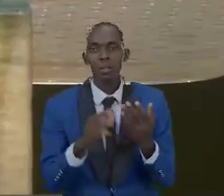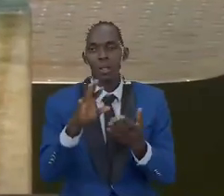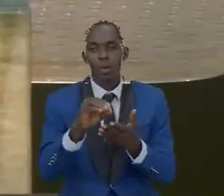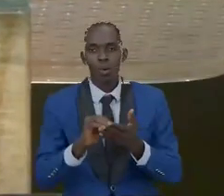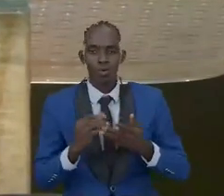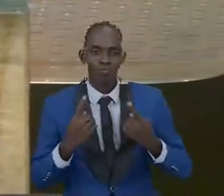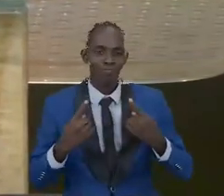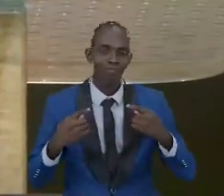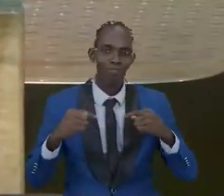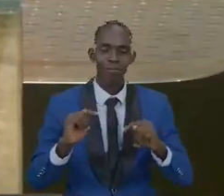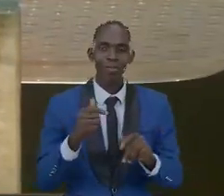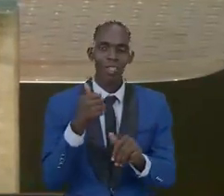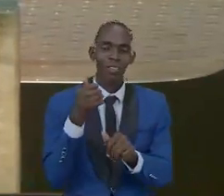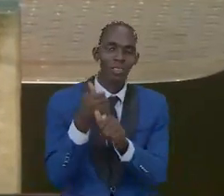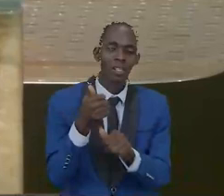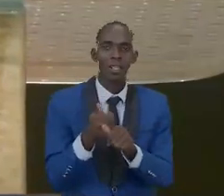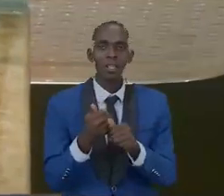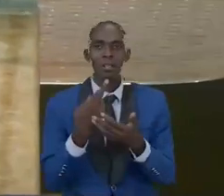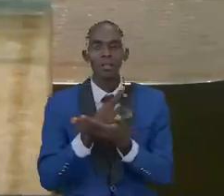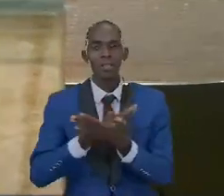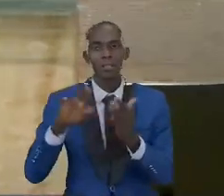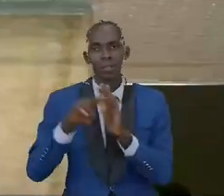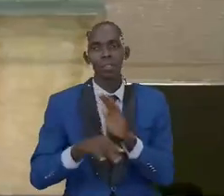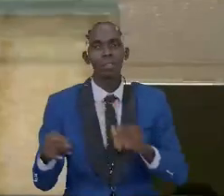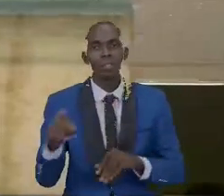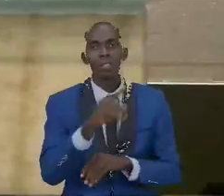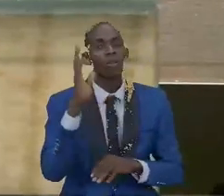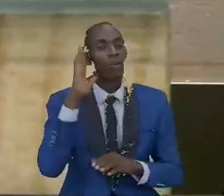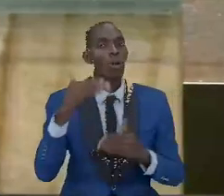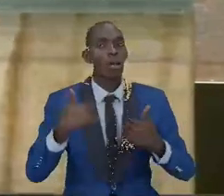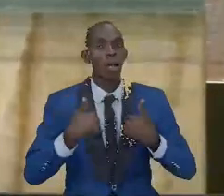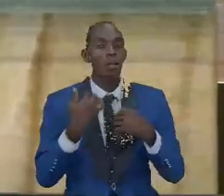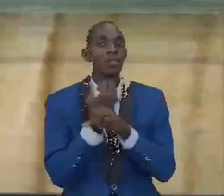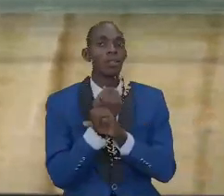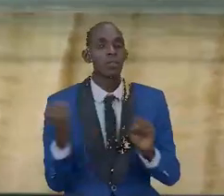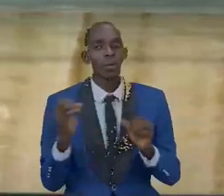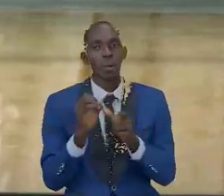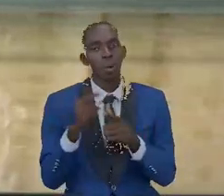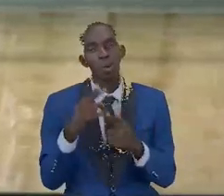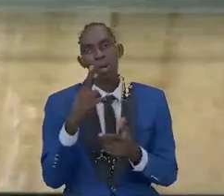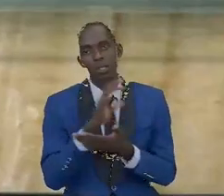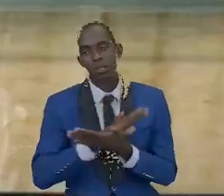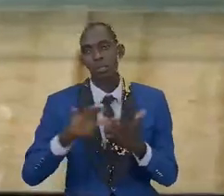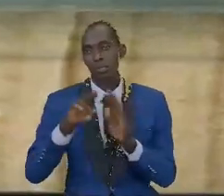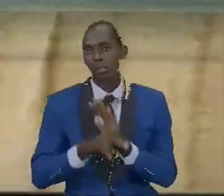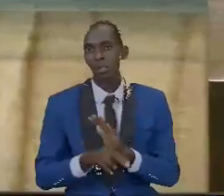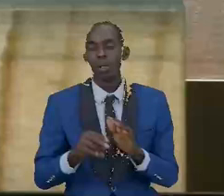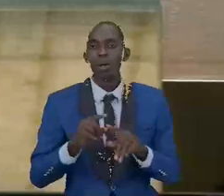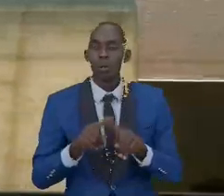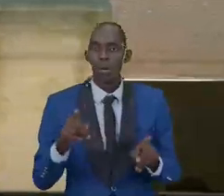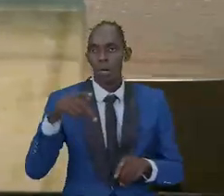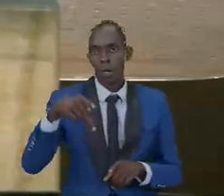efforts leur propre justice il pouvait avoir la justification ou la justice alors Paul